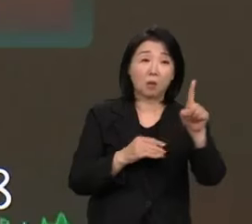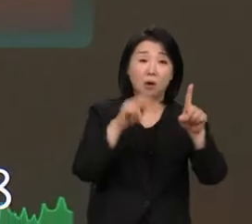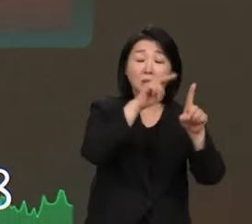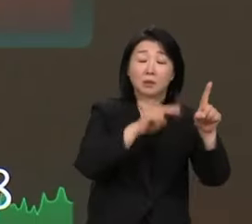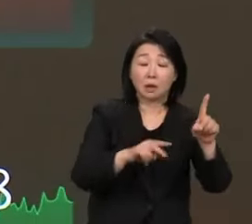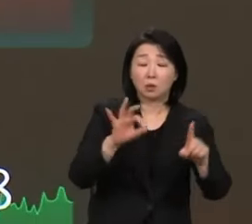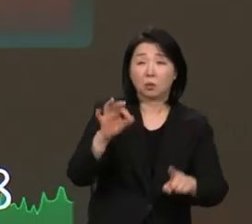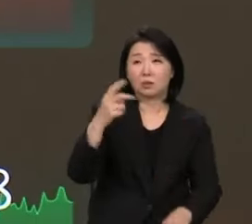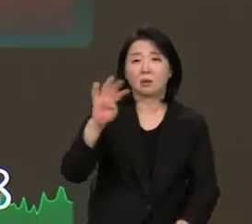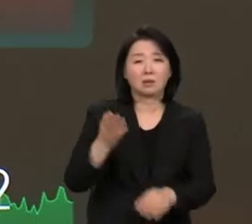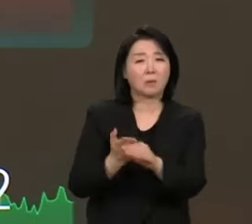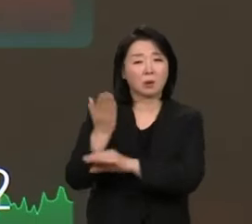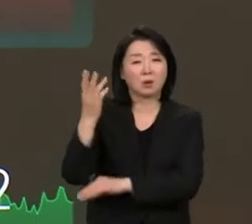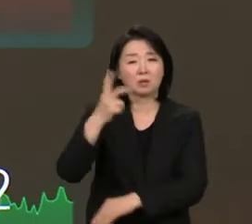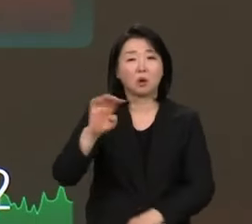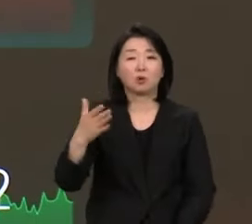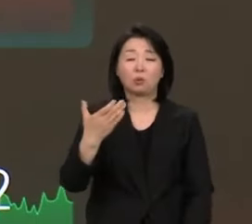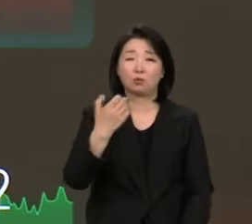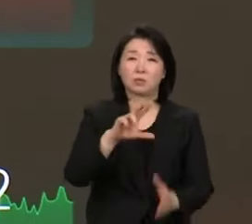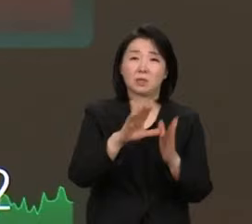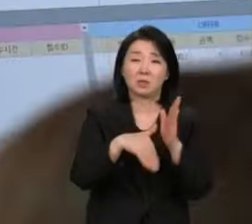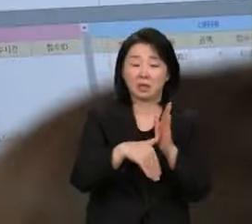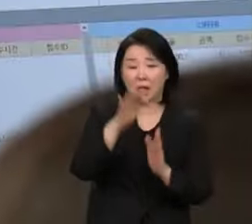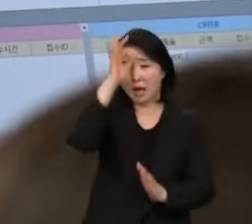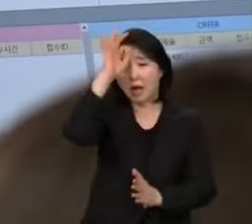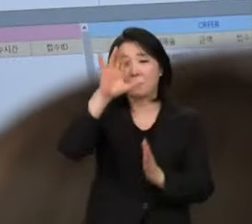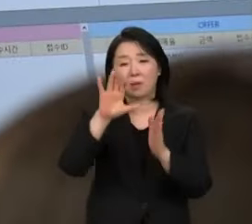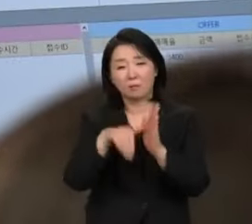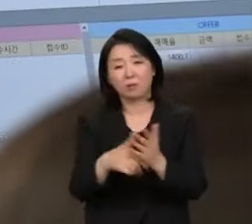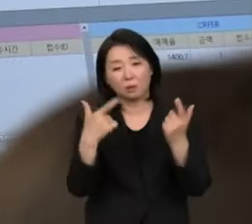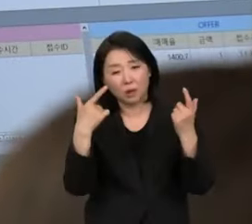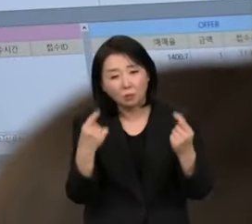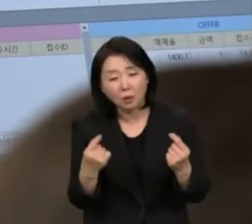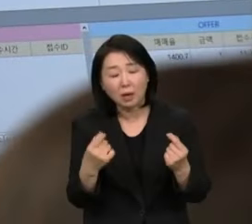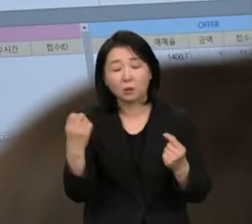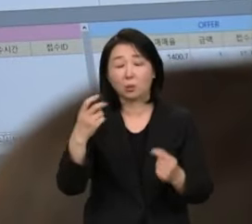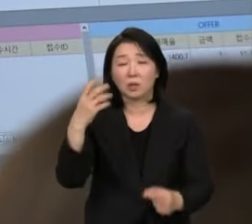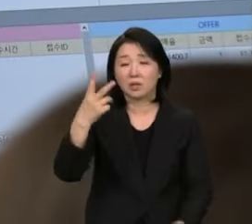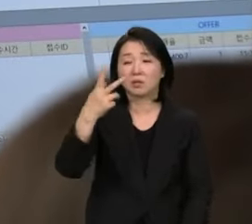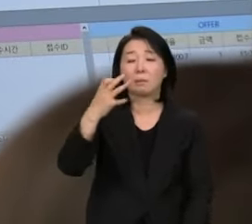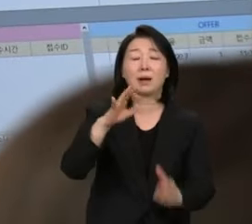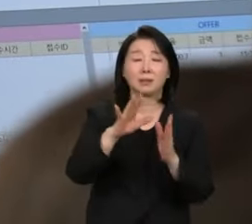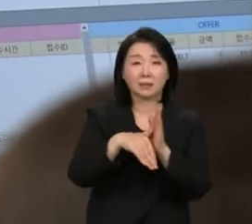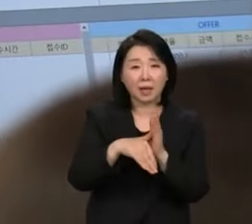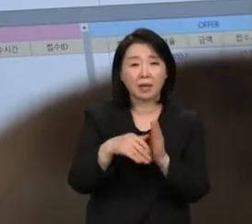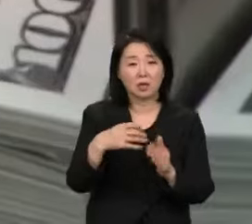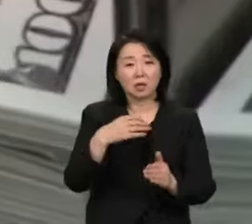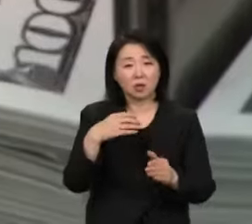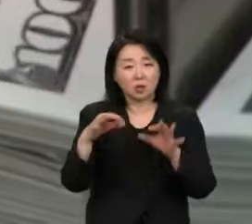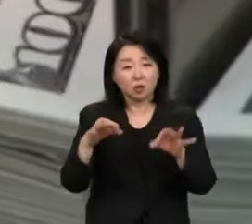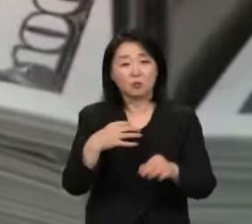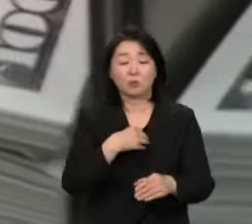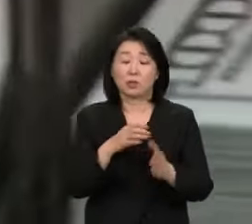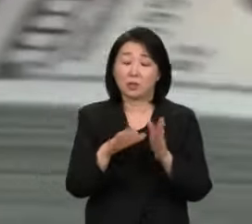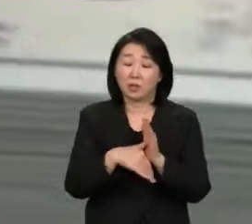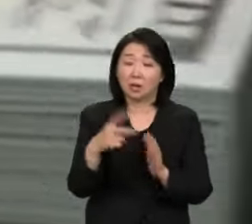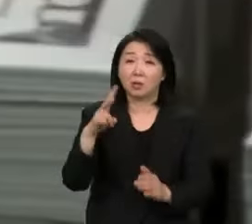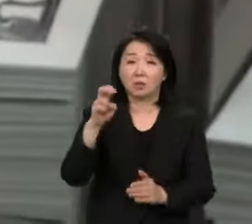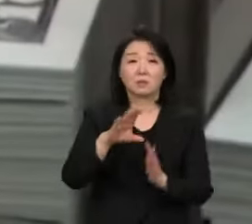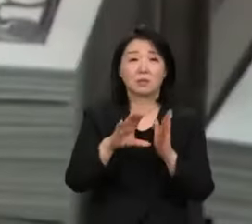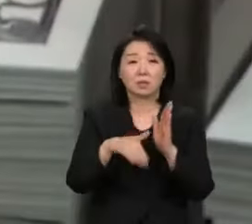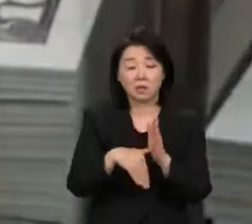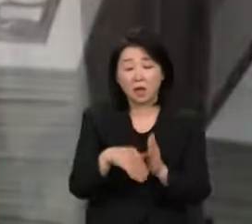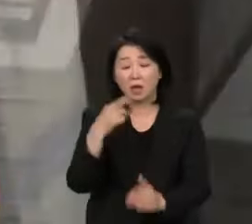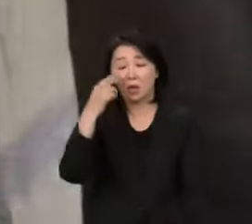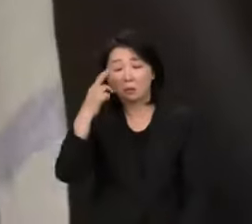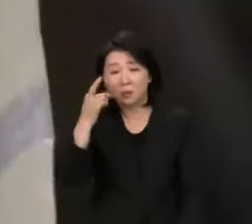넘어선 건 1997년 외환 위기 사태 때와 2008년 글로벌 금융 위기 그리고 2022년 미국의